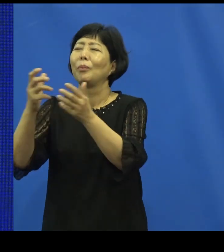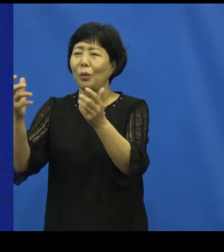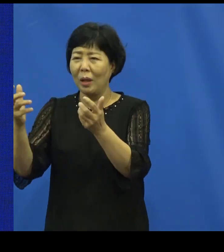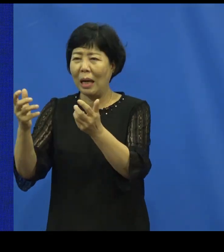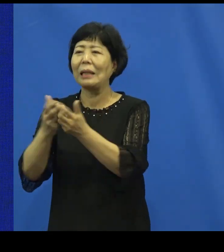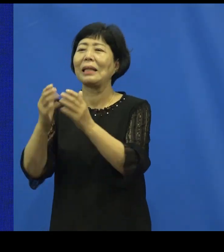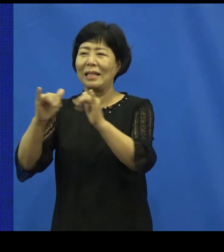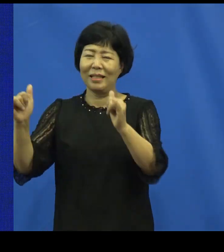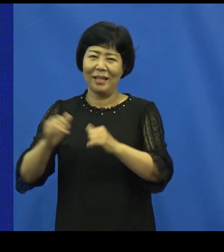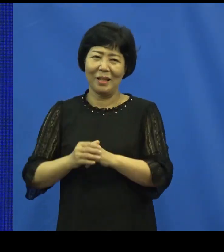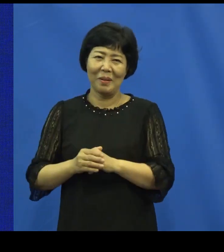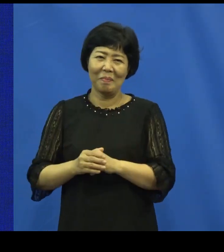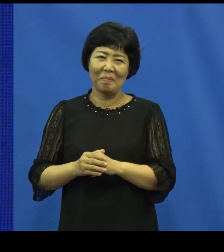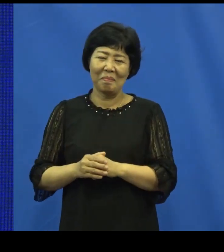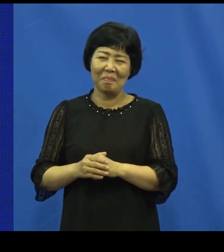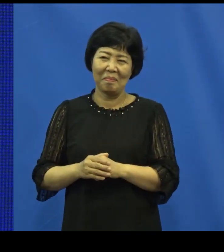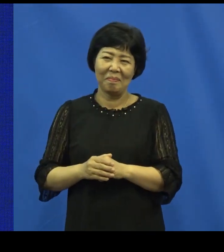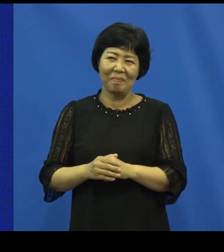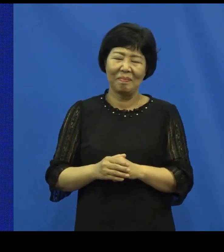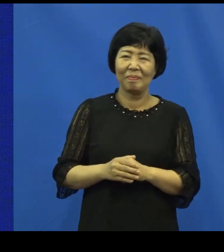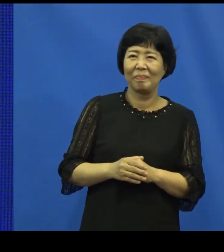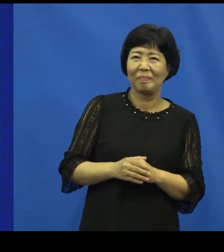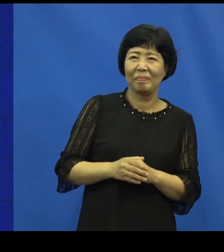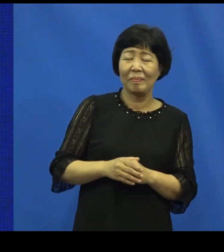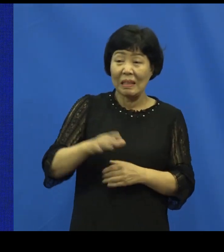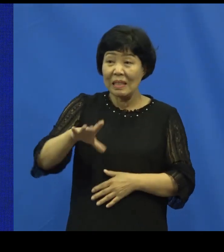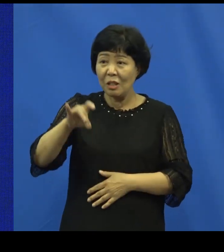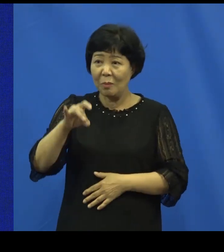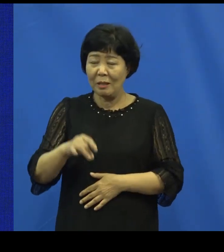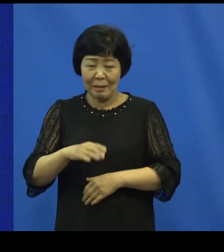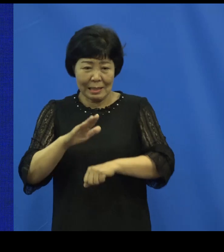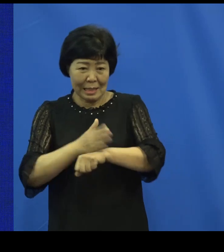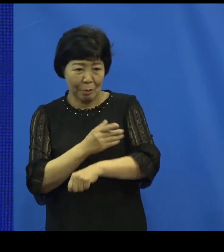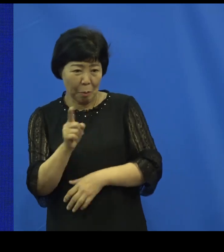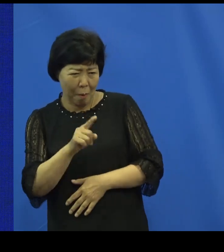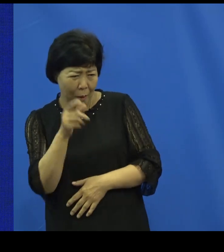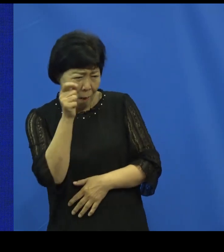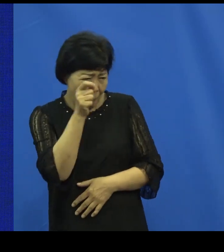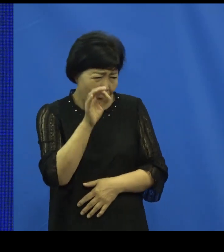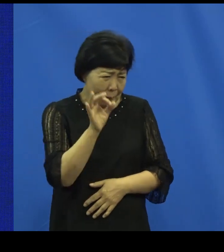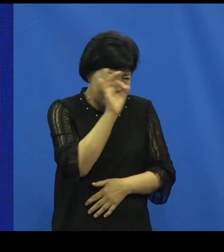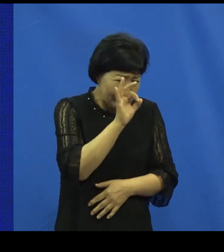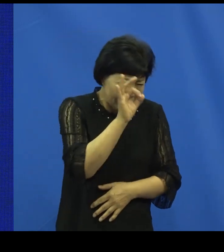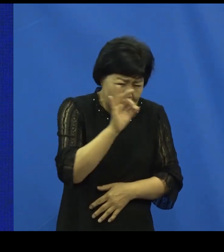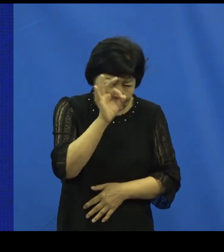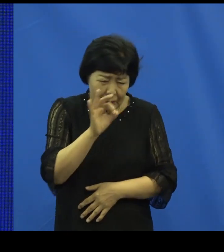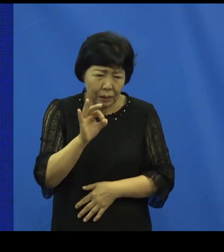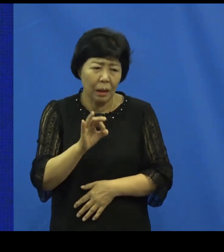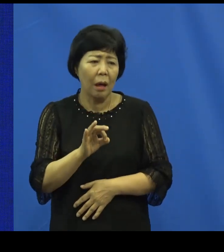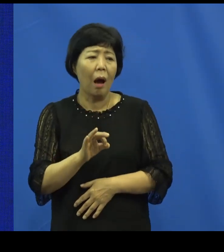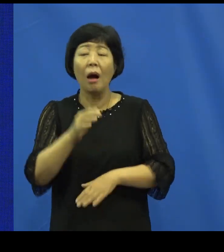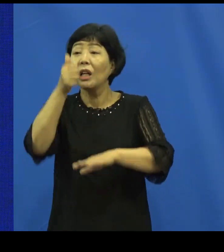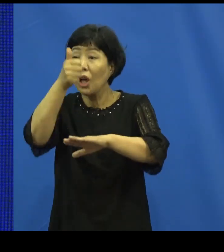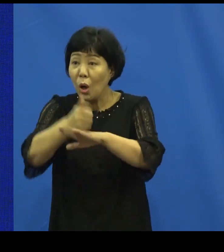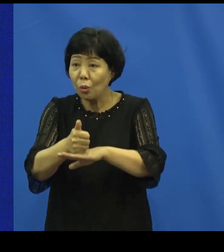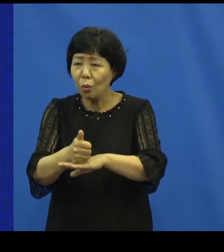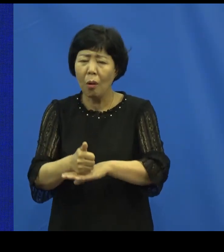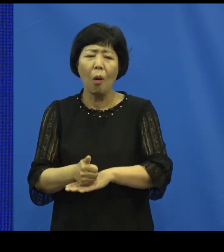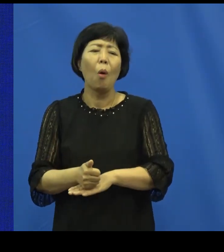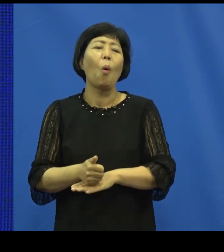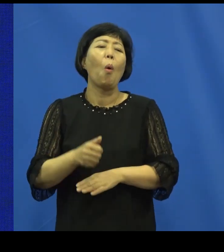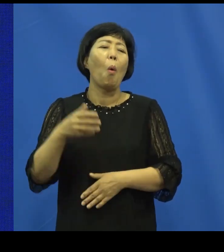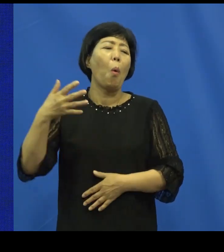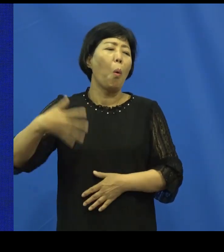처음에는 흠을 찾아내려고 시작했어. 근데 결국은 흠을 찾지 못할 뿐만 아니라 그 사람이 가지고 있는 아름다운 미담과